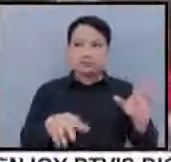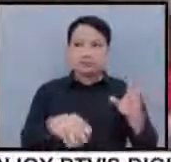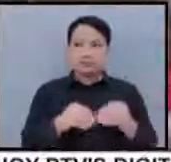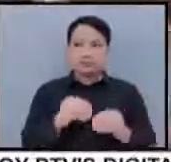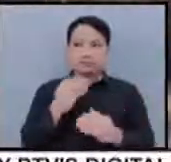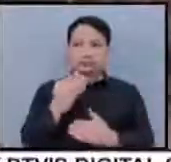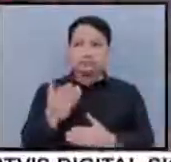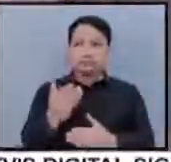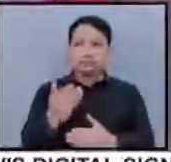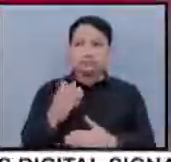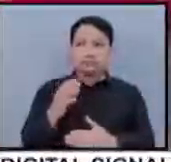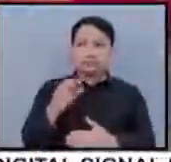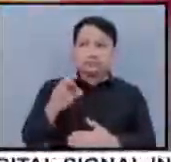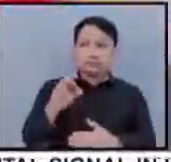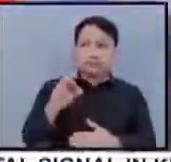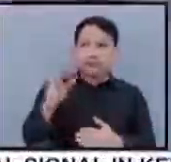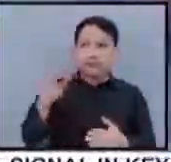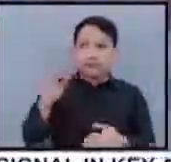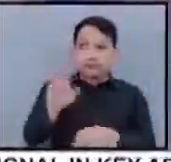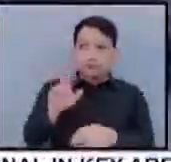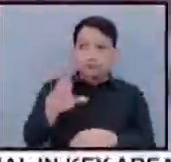Florida, USA.